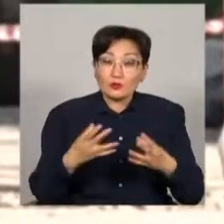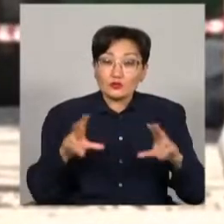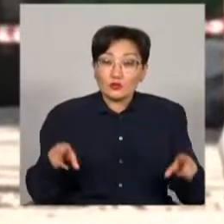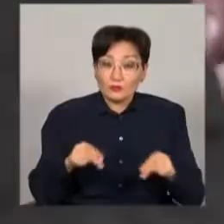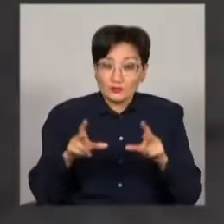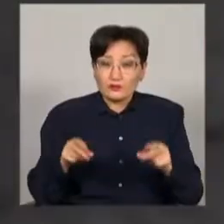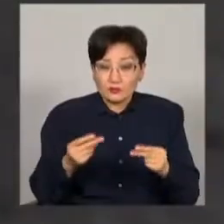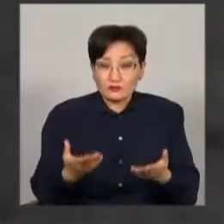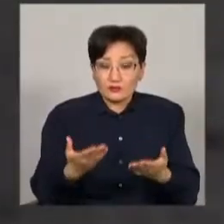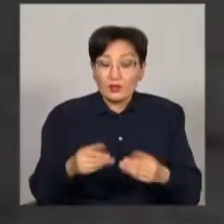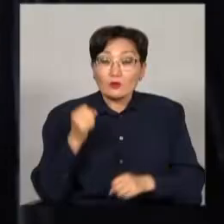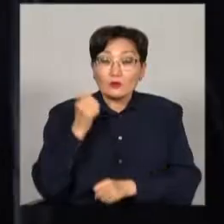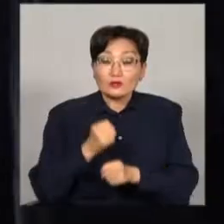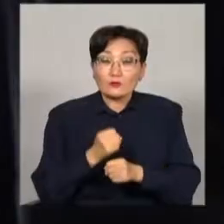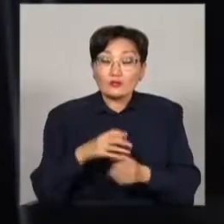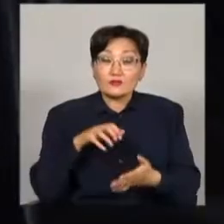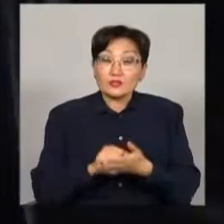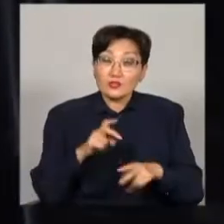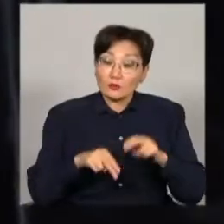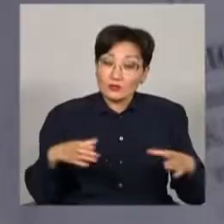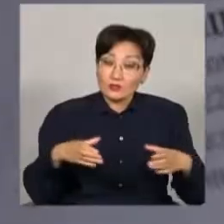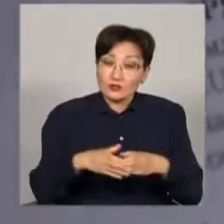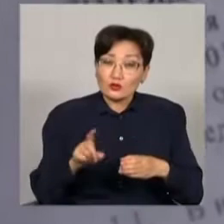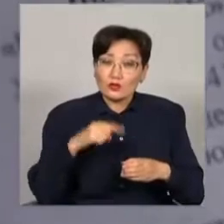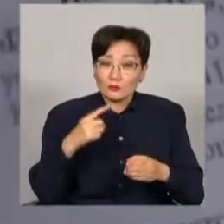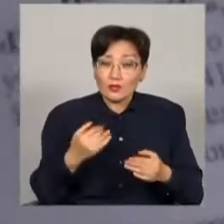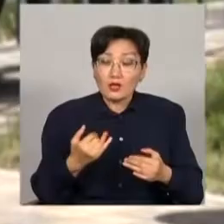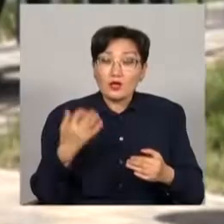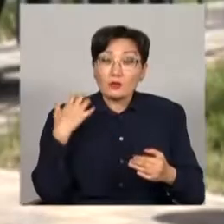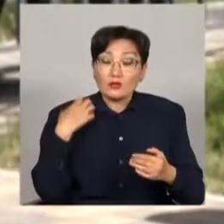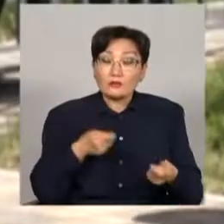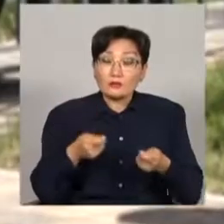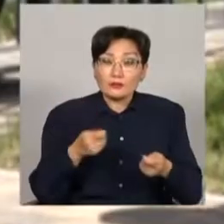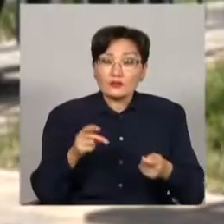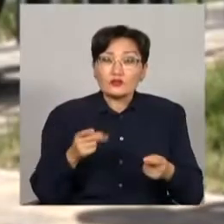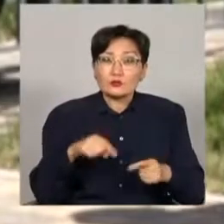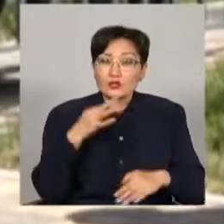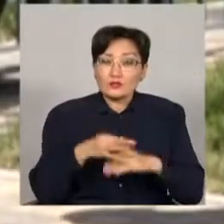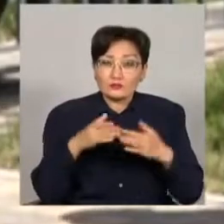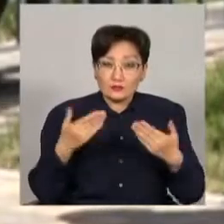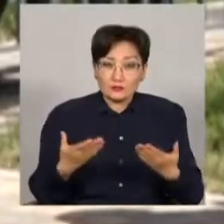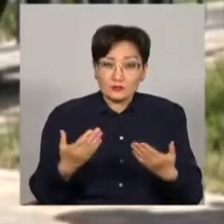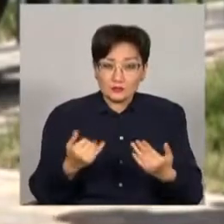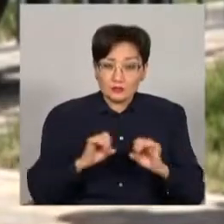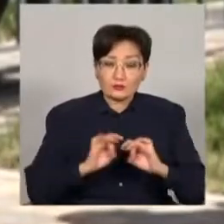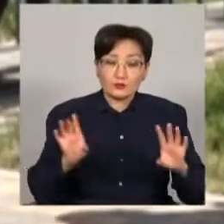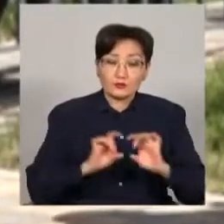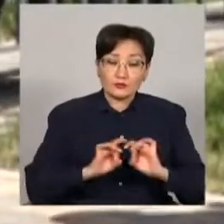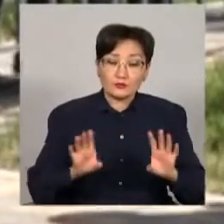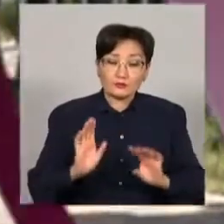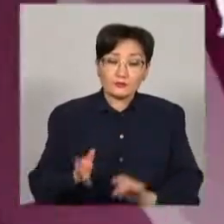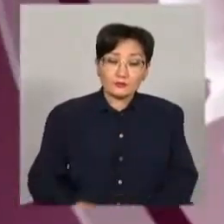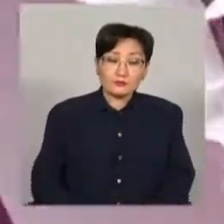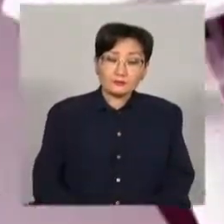тойдырып келеді дейді. Жұмысшыларды жалдаған құрылыс компаниясы не дейді? Жауаптылар неге жауапсыз отыр? Мен Әлібек Шынтемір шындығыз деп